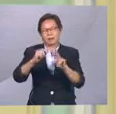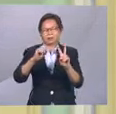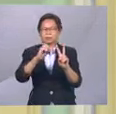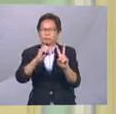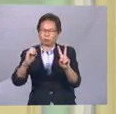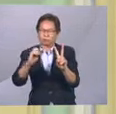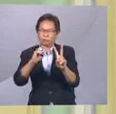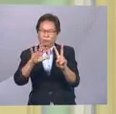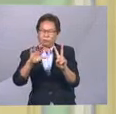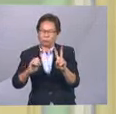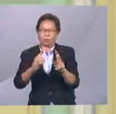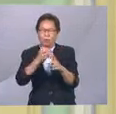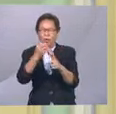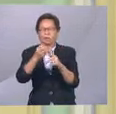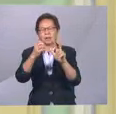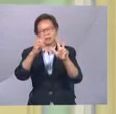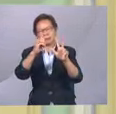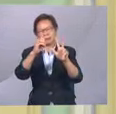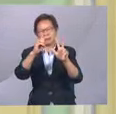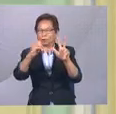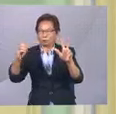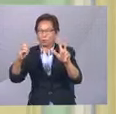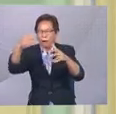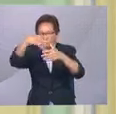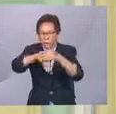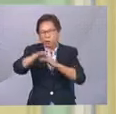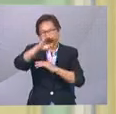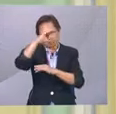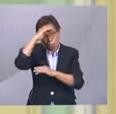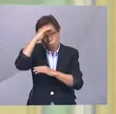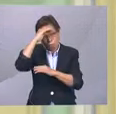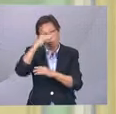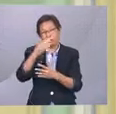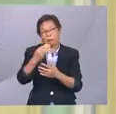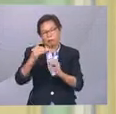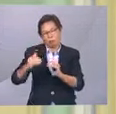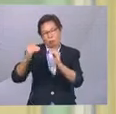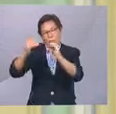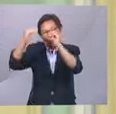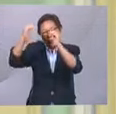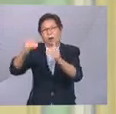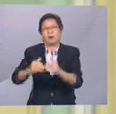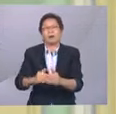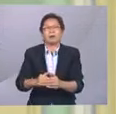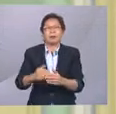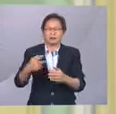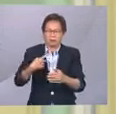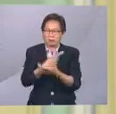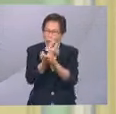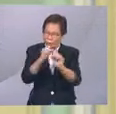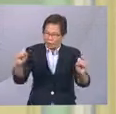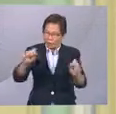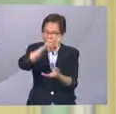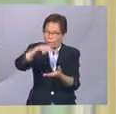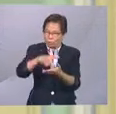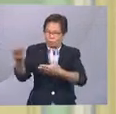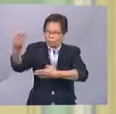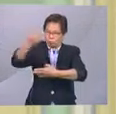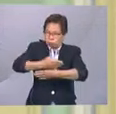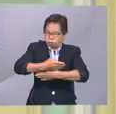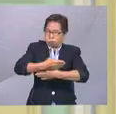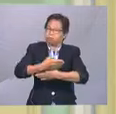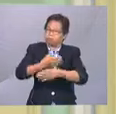kita boleh bersih Dil De segi tepat untuk besar korentin dan sebagainya jadi